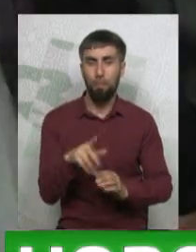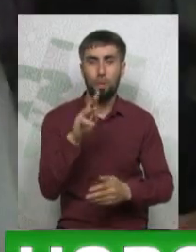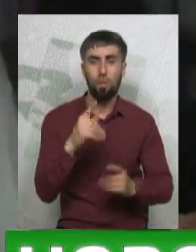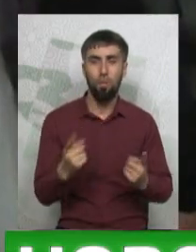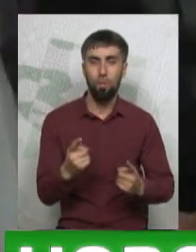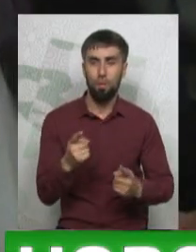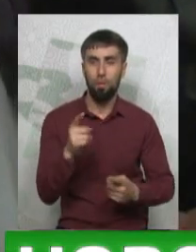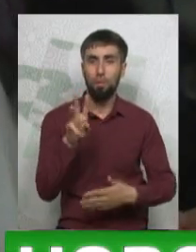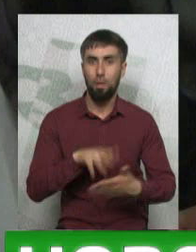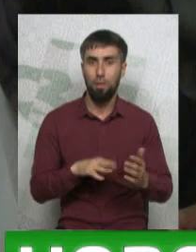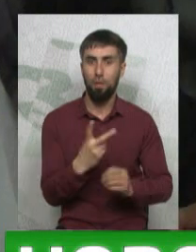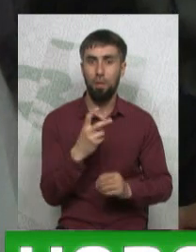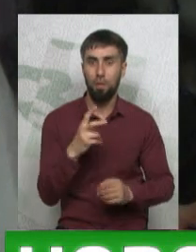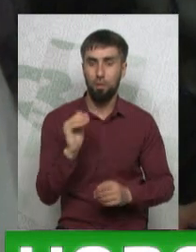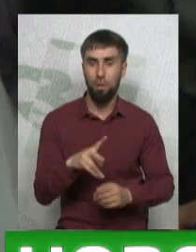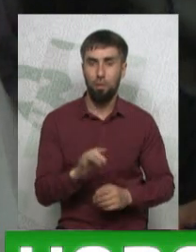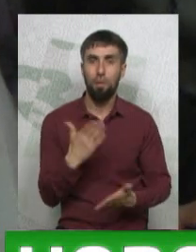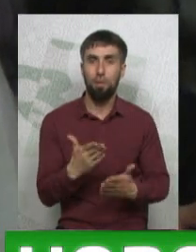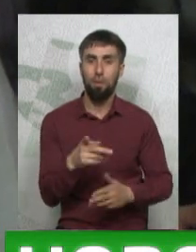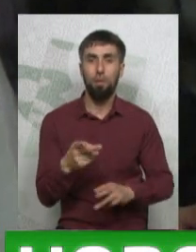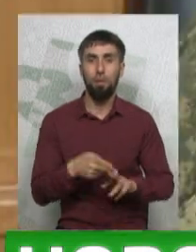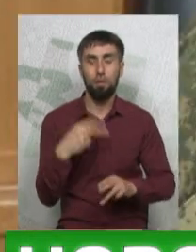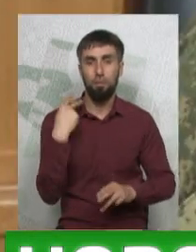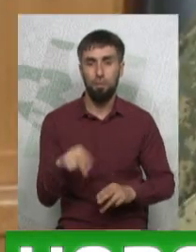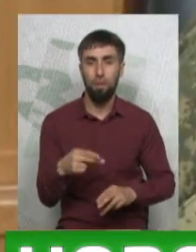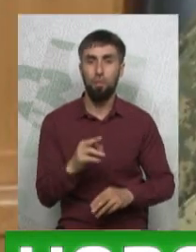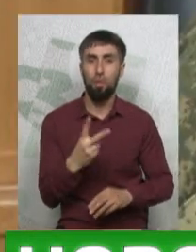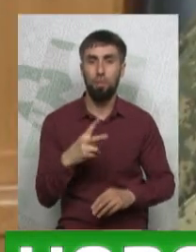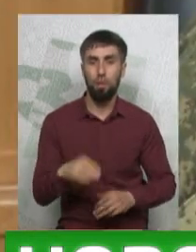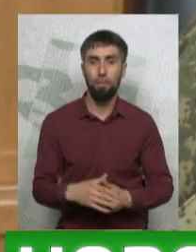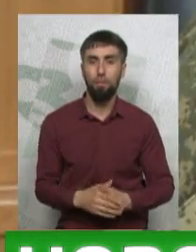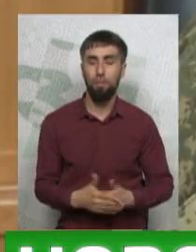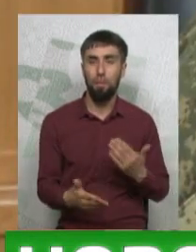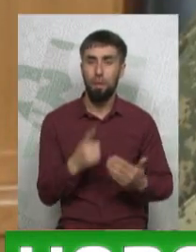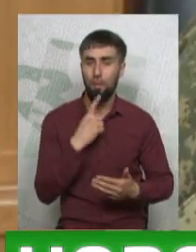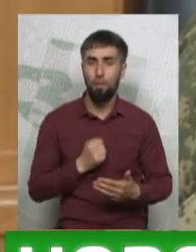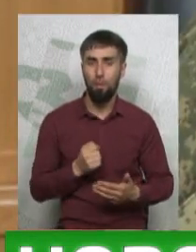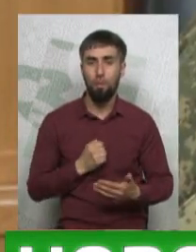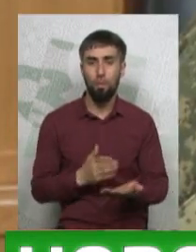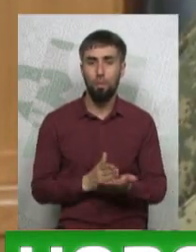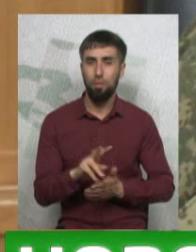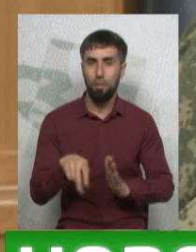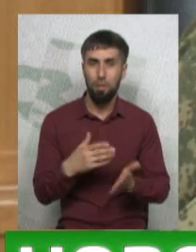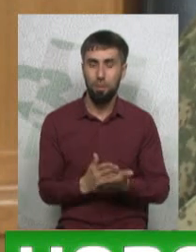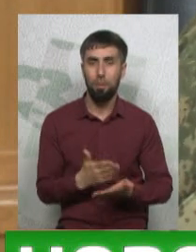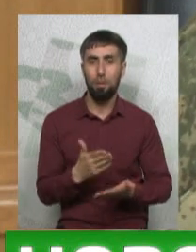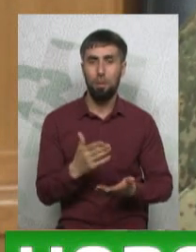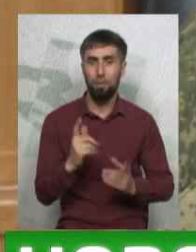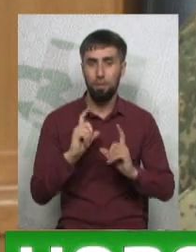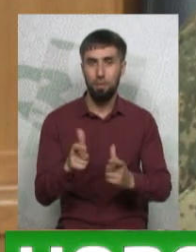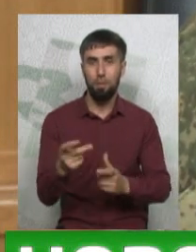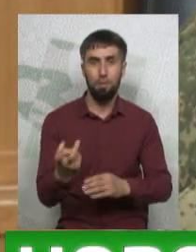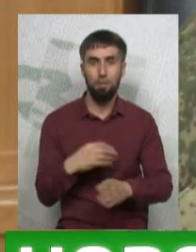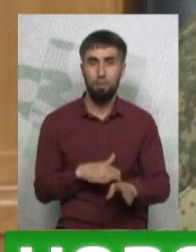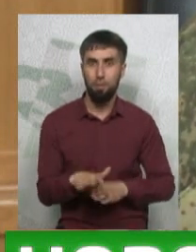размере 200 тысяч или лишение свободы на срок до 2 лет. Уклоняется от военной службы, по повестке не приходит,